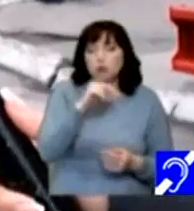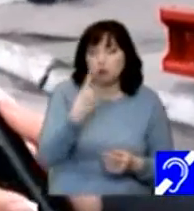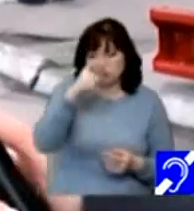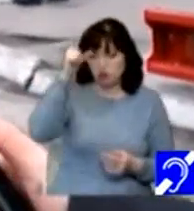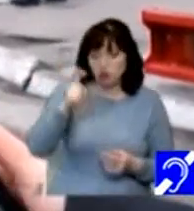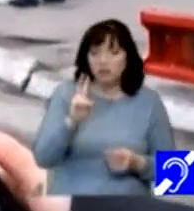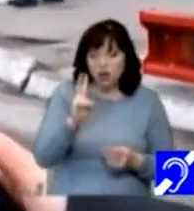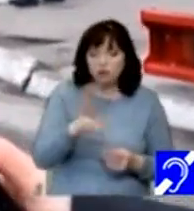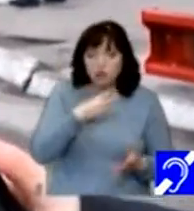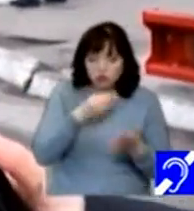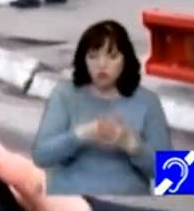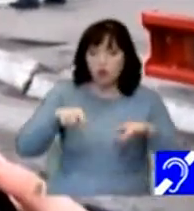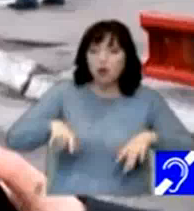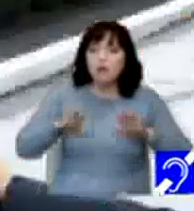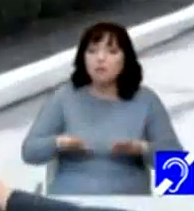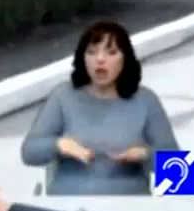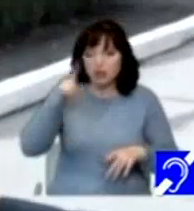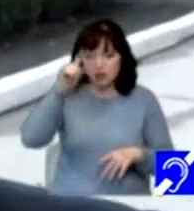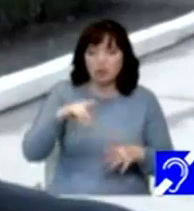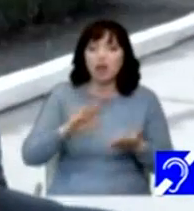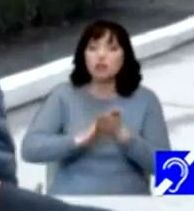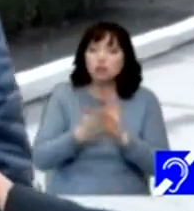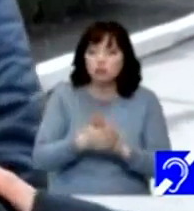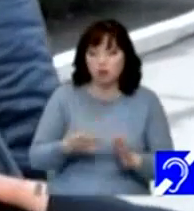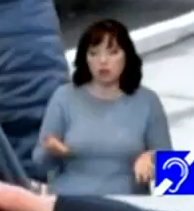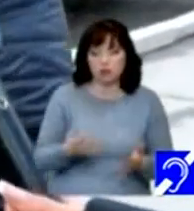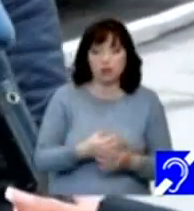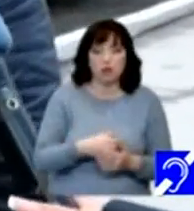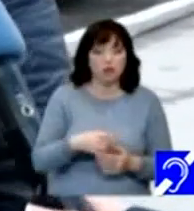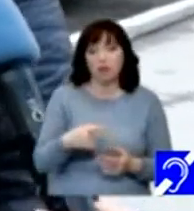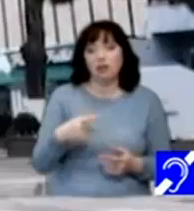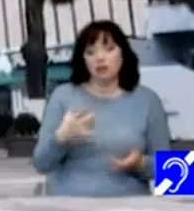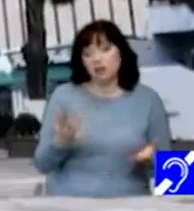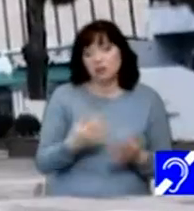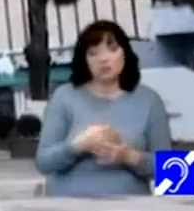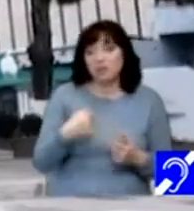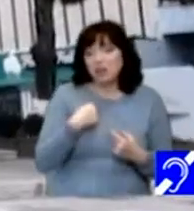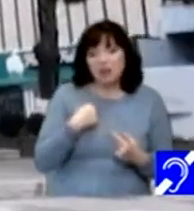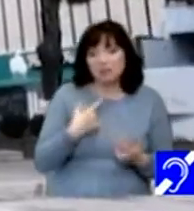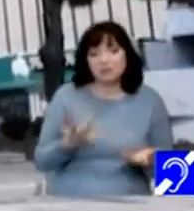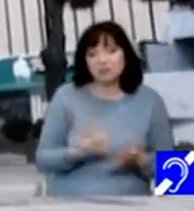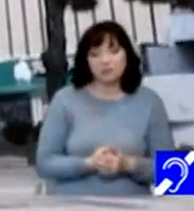de aici, de pe loc, care cunoaște situația orașului. Lumea nu prea s-a bucurat de rezultatul care a fost. Nu sunt